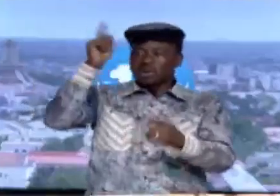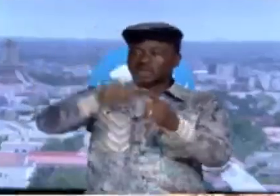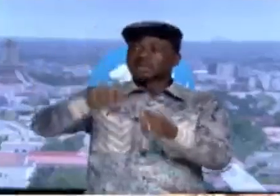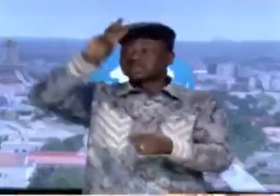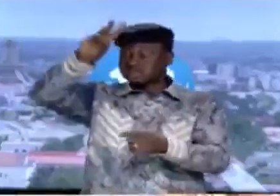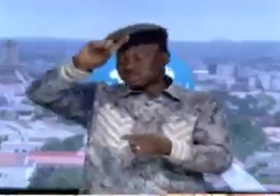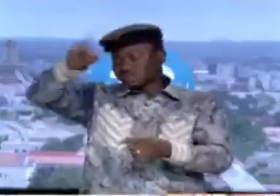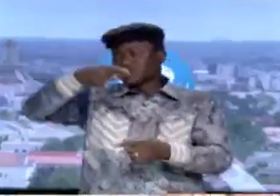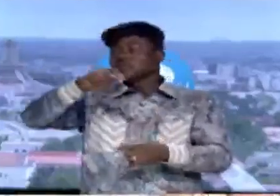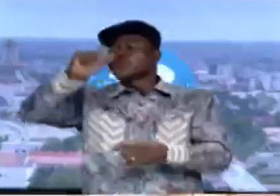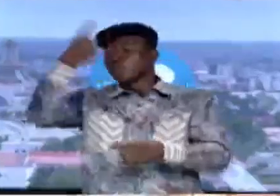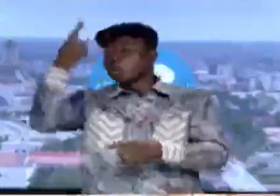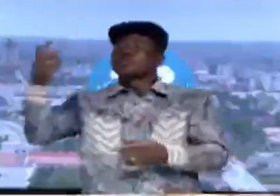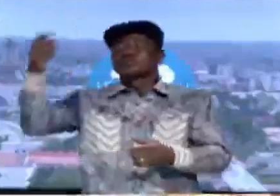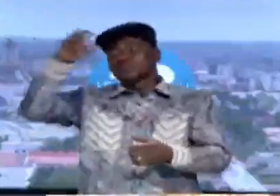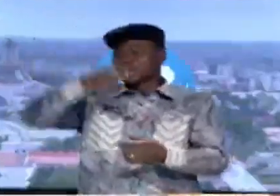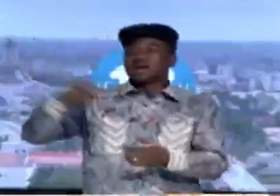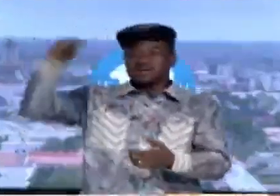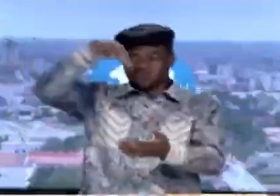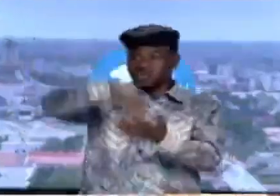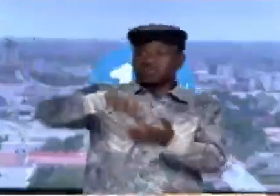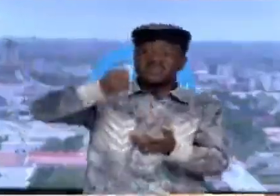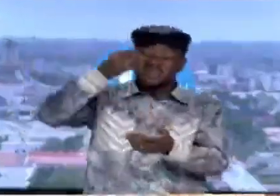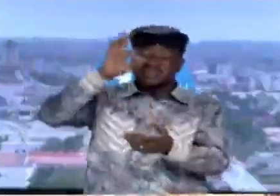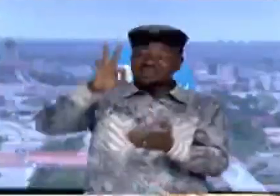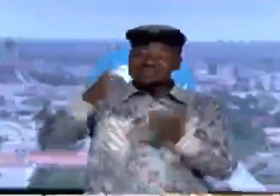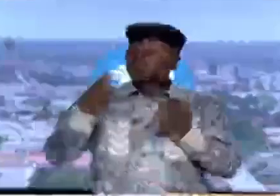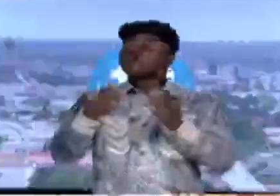2019. L'association entend donc